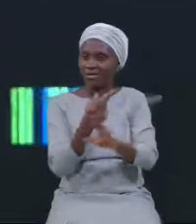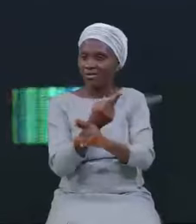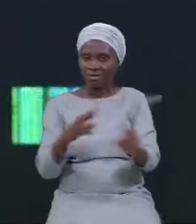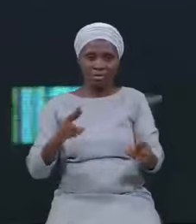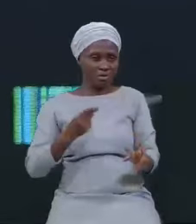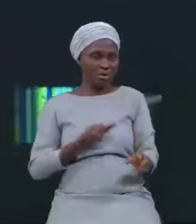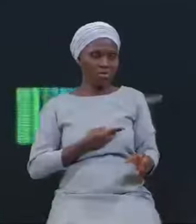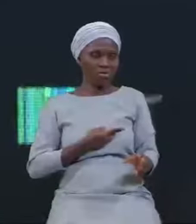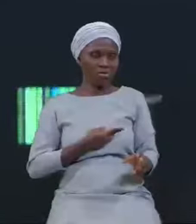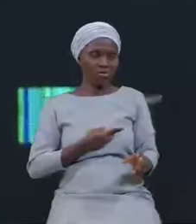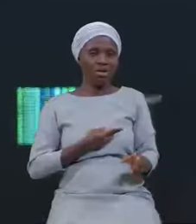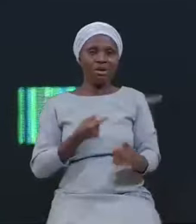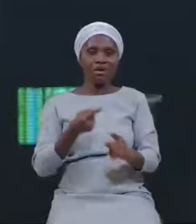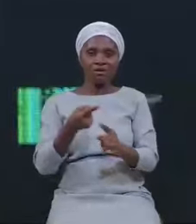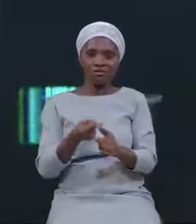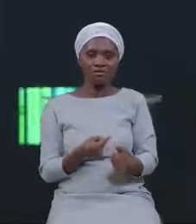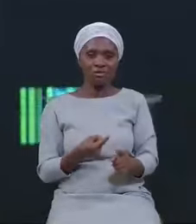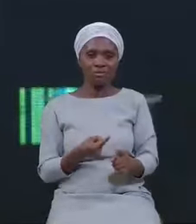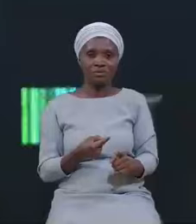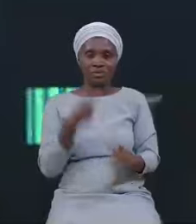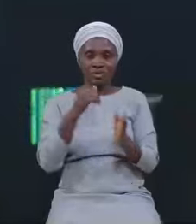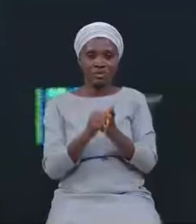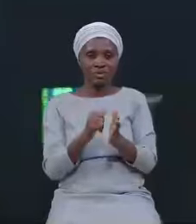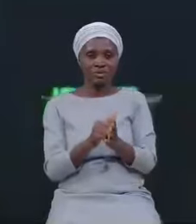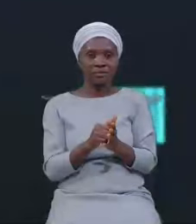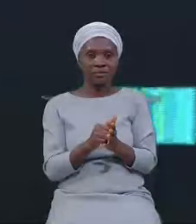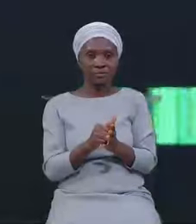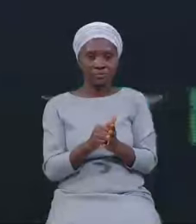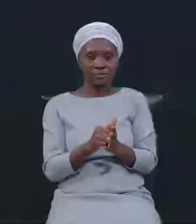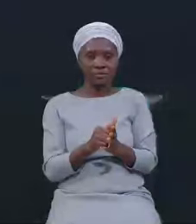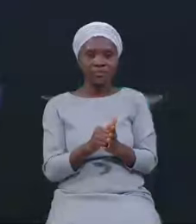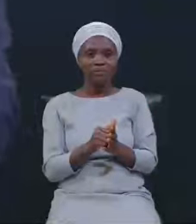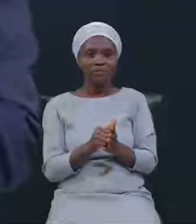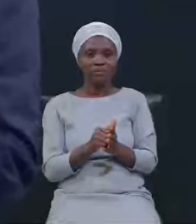de vivre que vous avez hérité de vos pères.